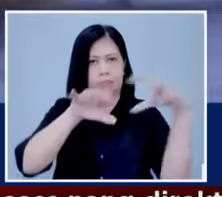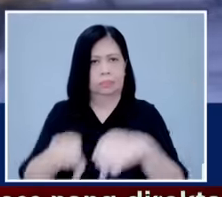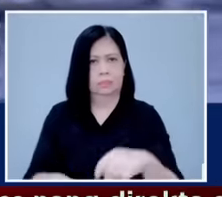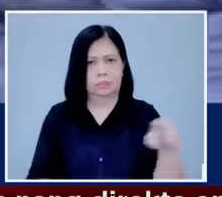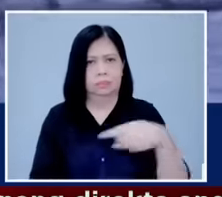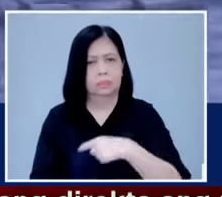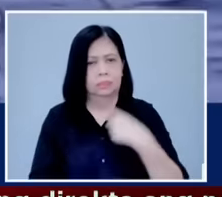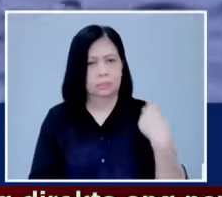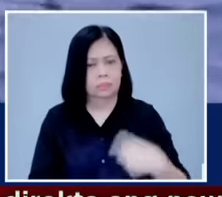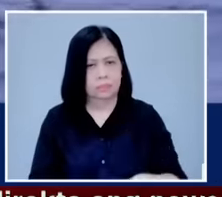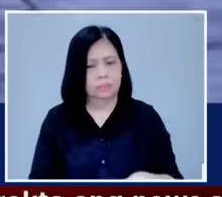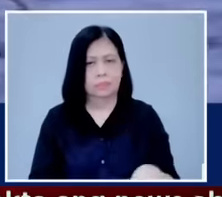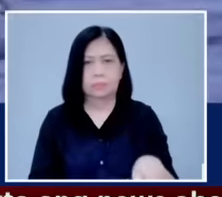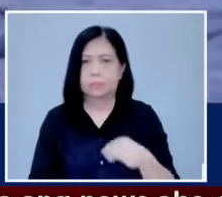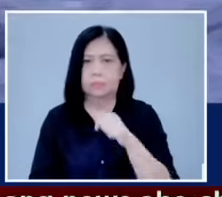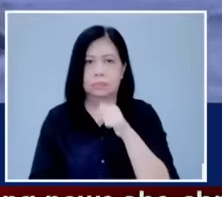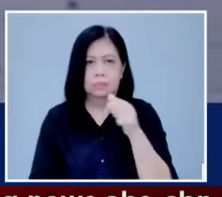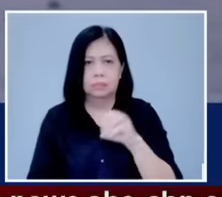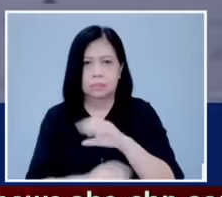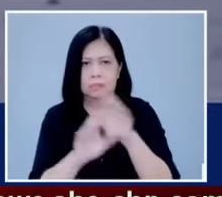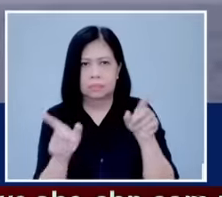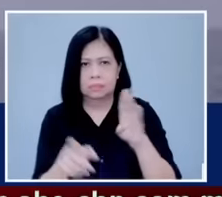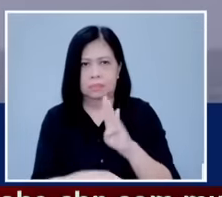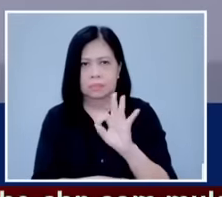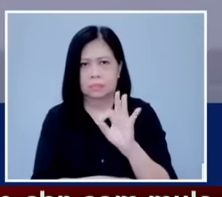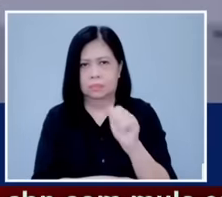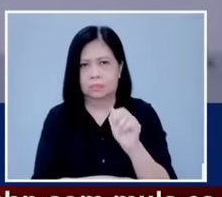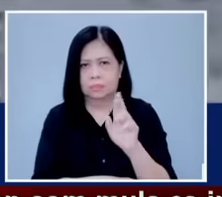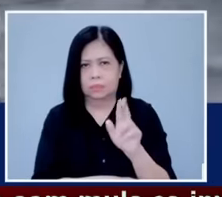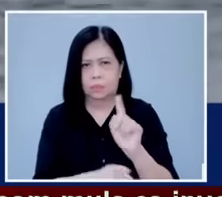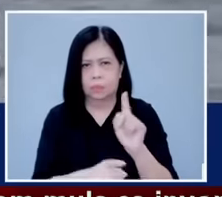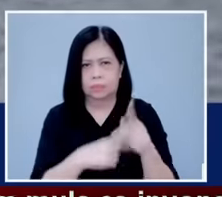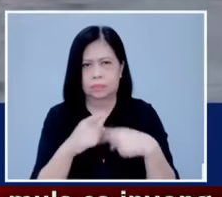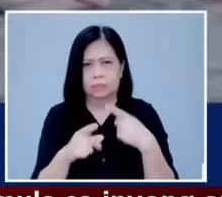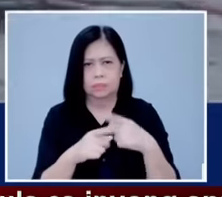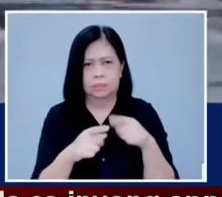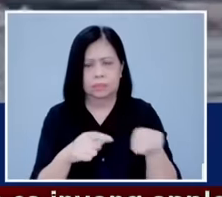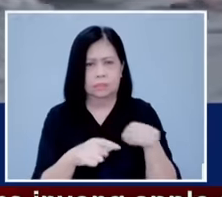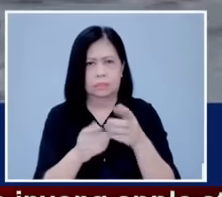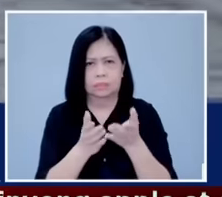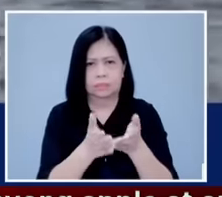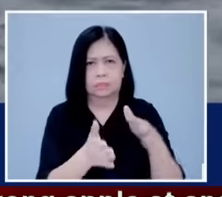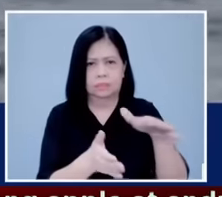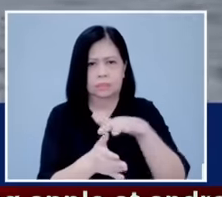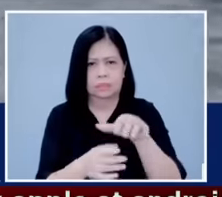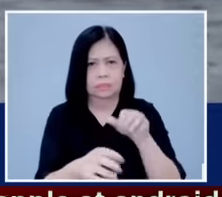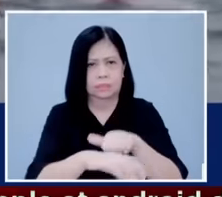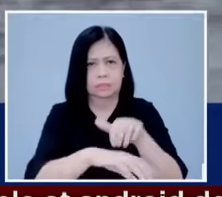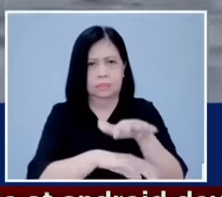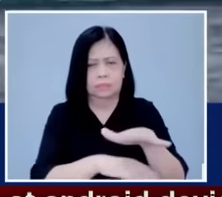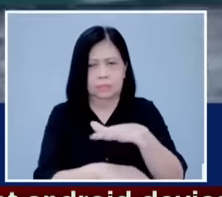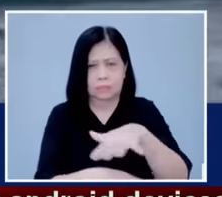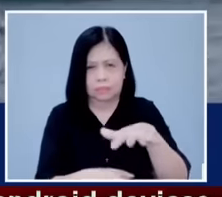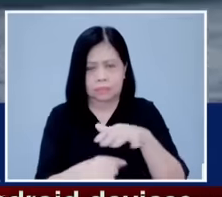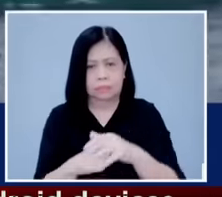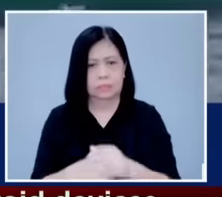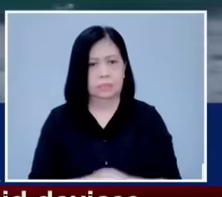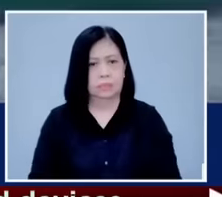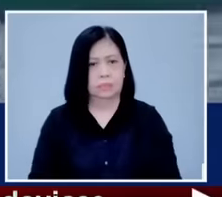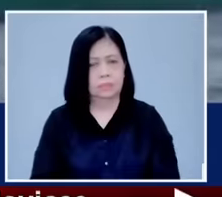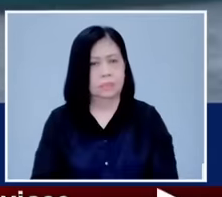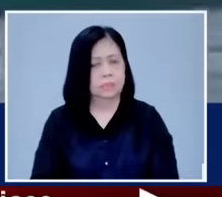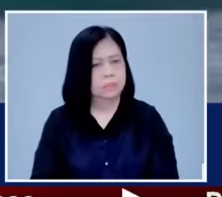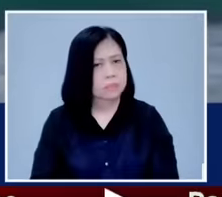China. Hindi nilinaw ng BFAR ang uri ng mga floating assets na ipadadala nila. Pero ayon